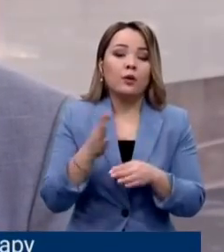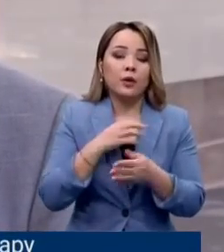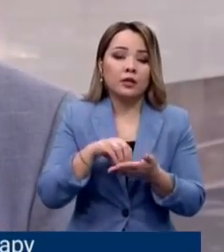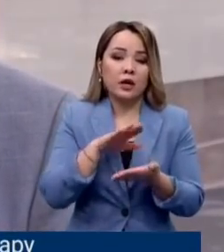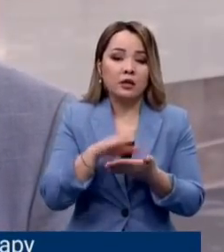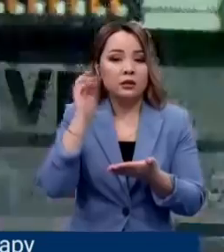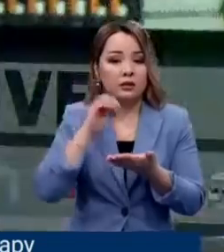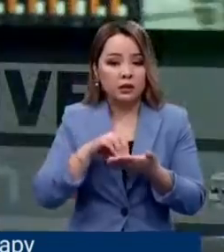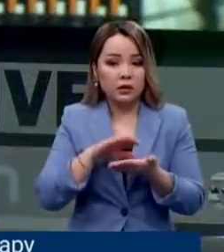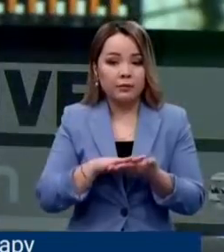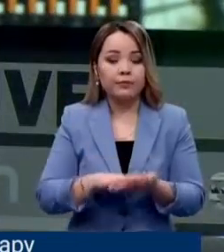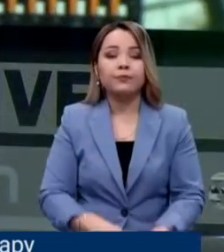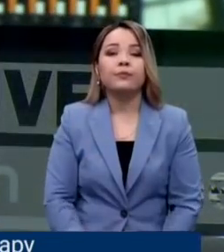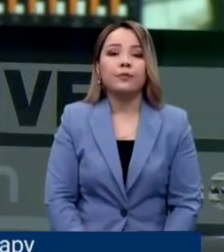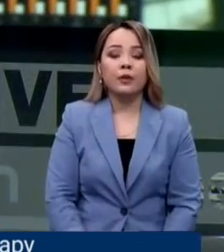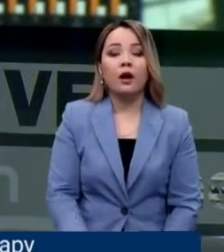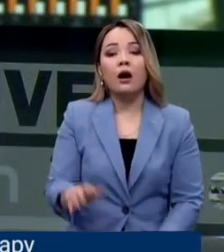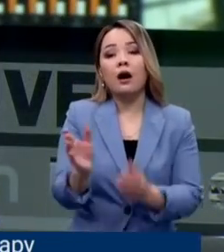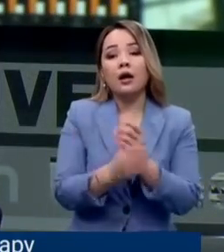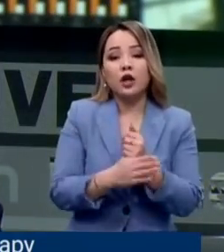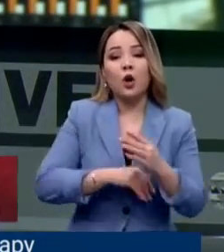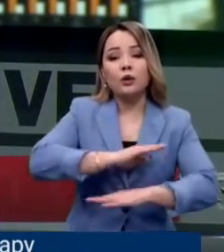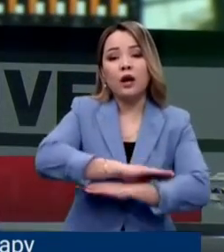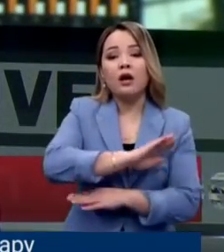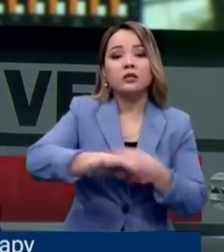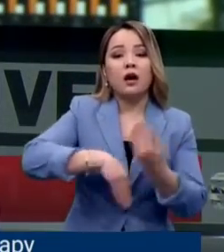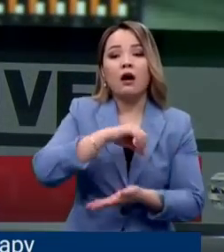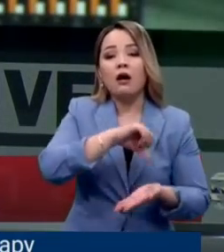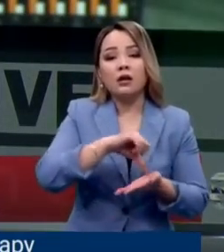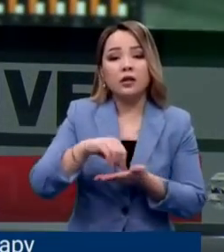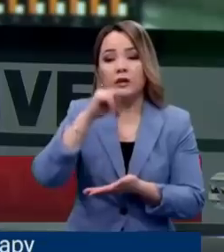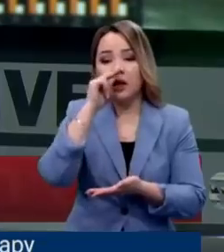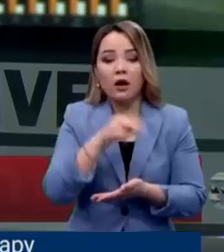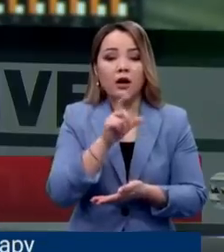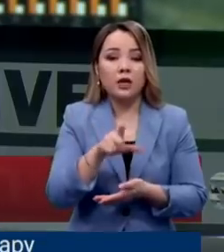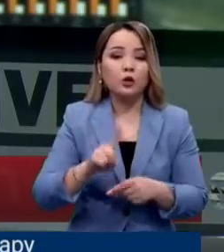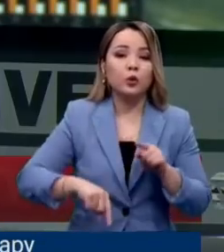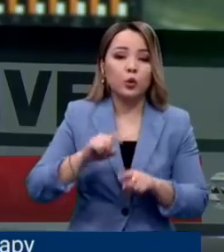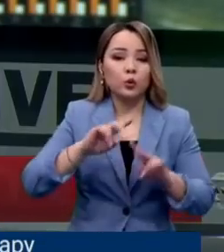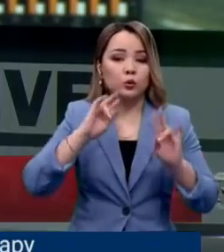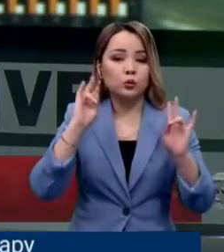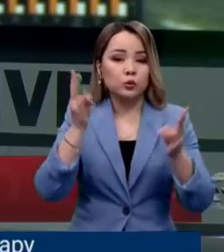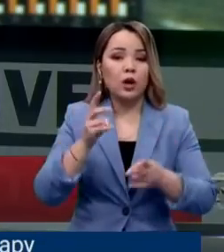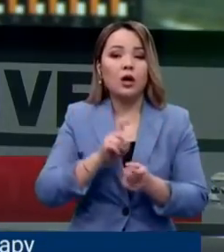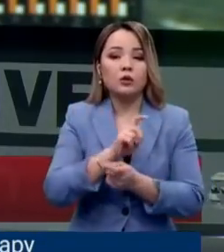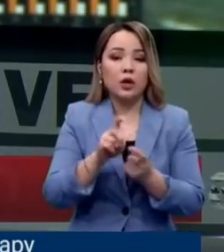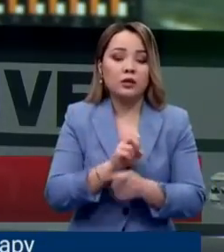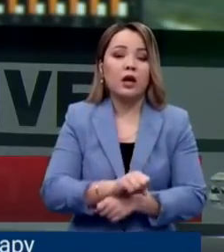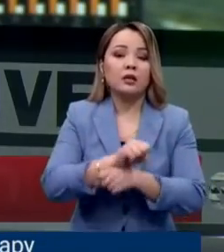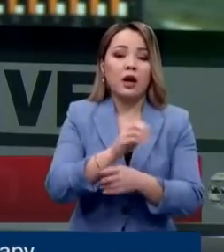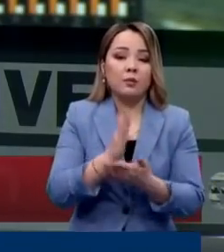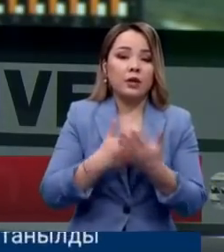тағайындалады. Ал Атырауда жаппай тәртіпсіздікке қатысты деп ұсталғандардың туыстары шу шығарды. Олар